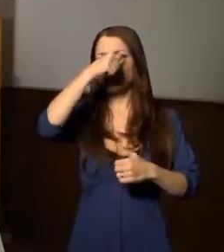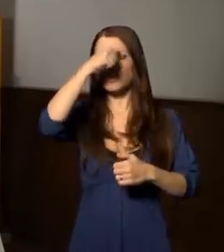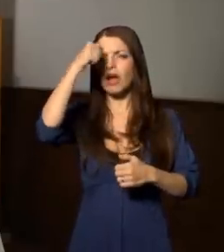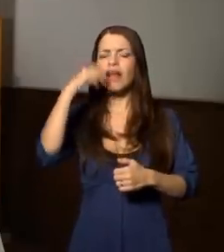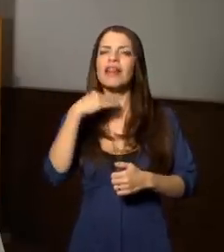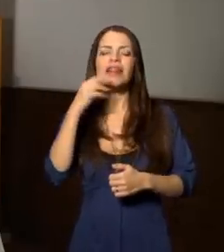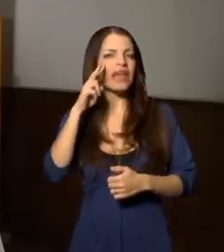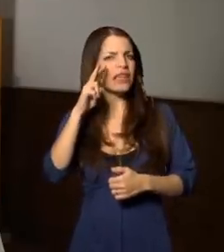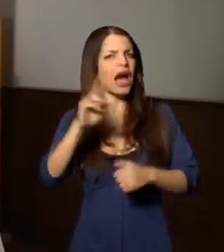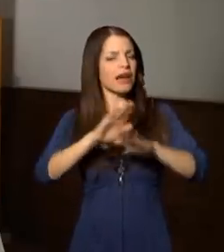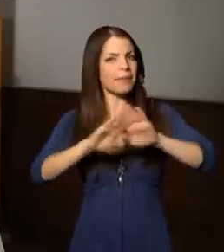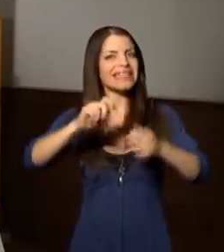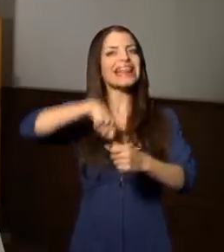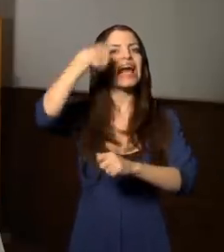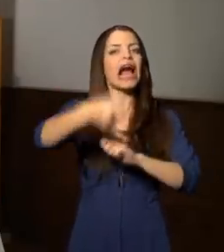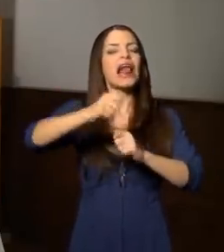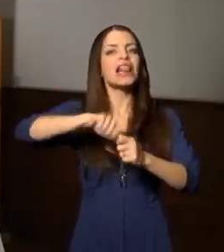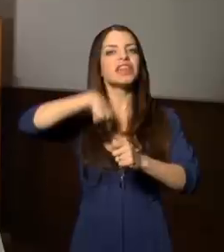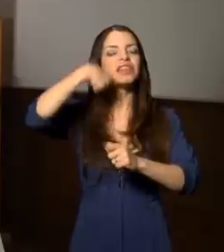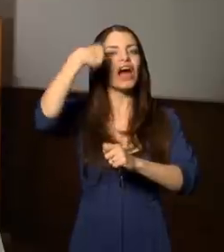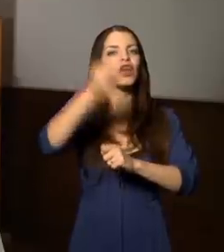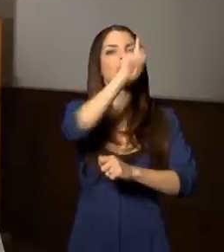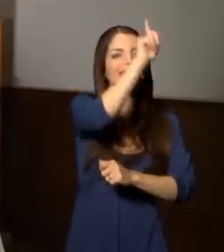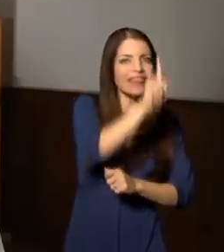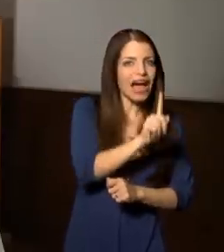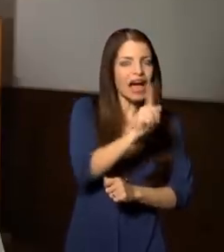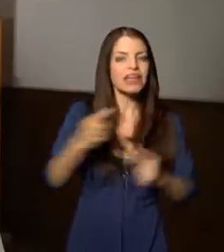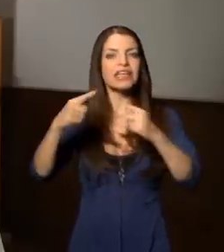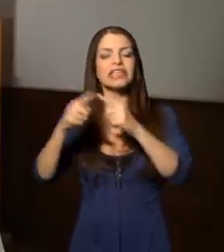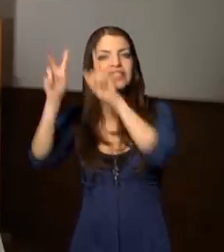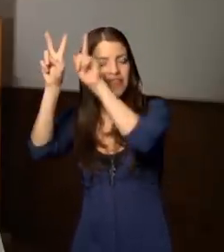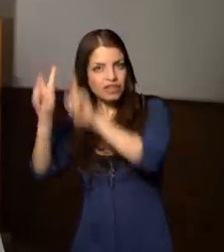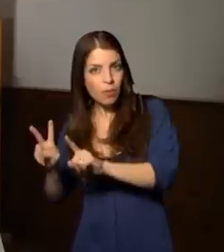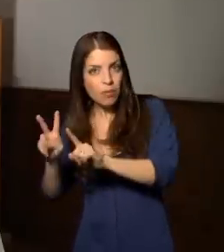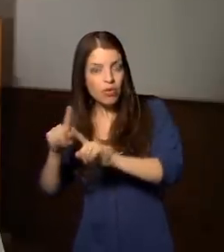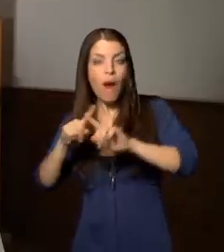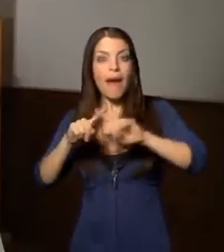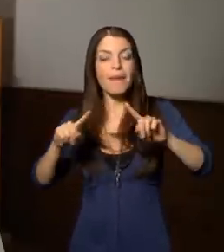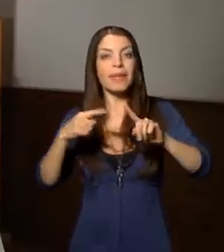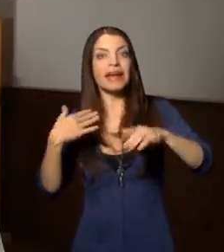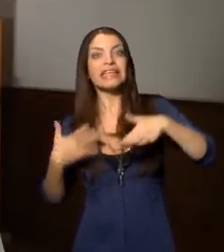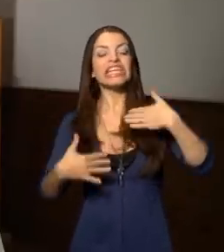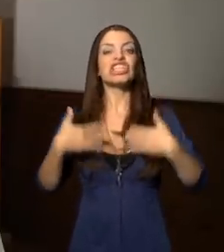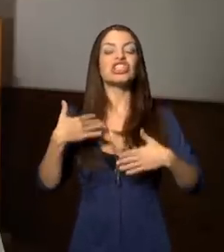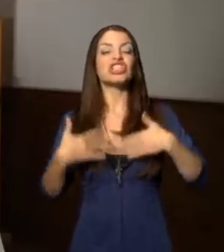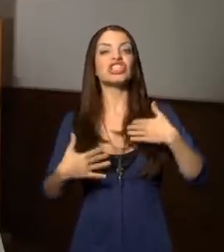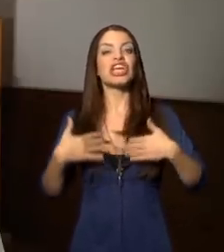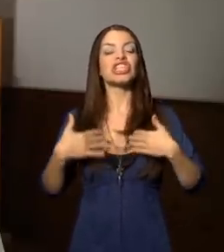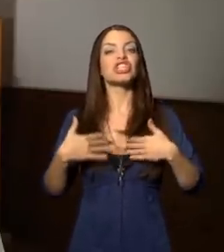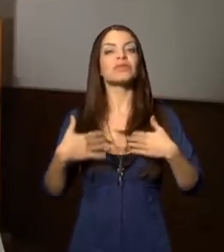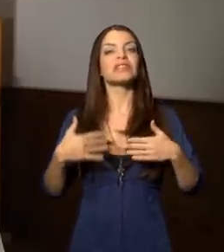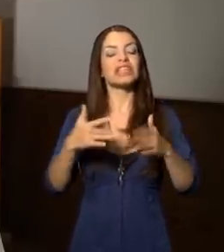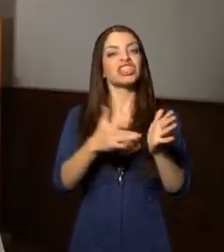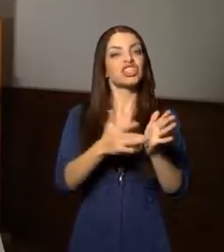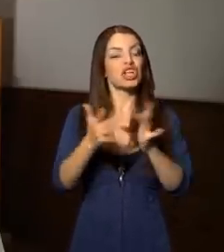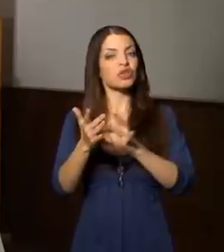Kattolika ma segwix biss il-kalendarju ċivili. Hija tqaddes iż-żmien billi tgħix il-ħajja ta' Sidna